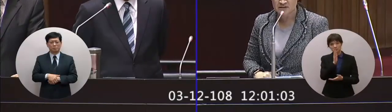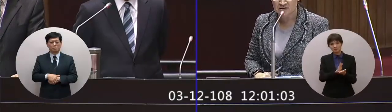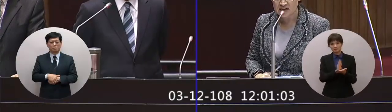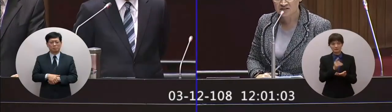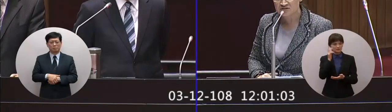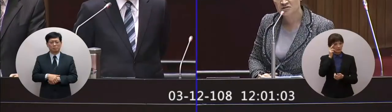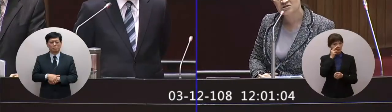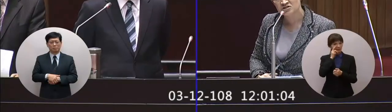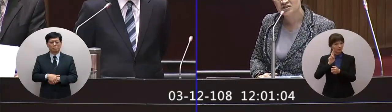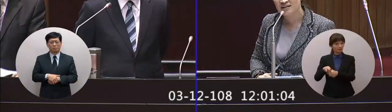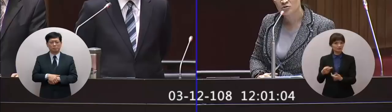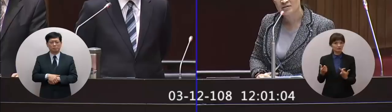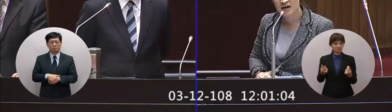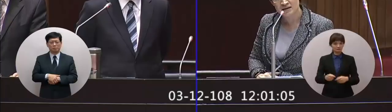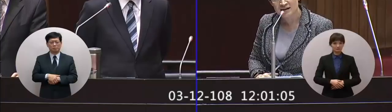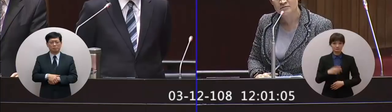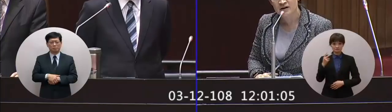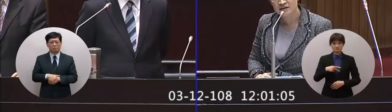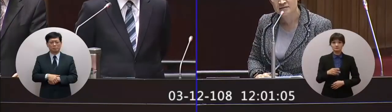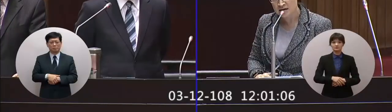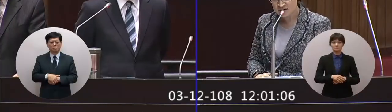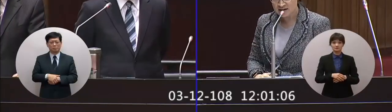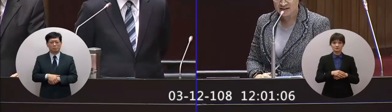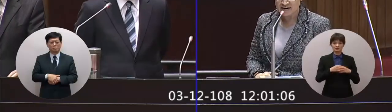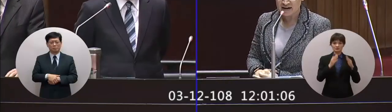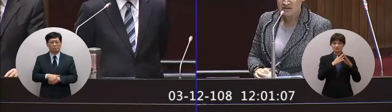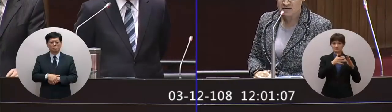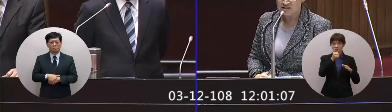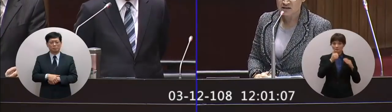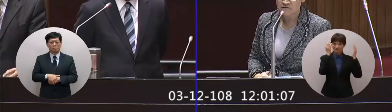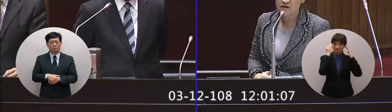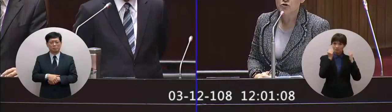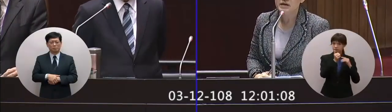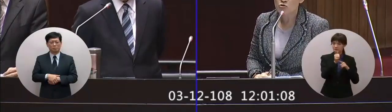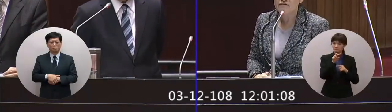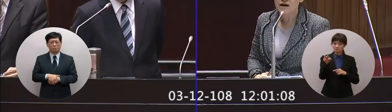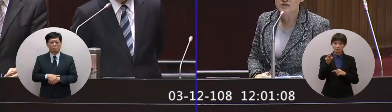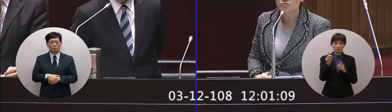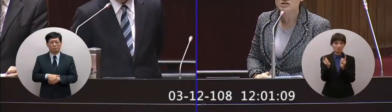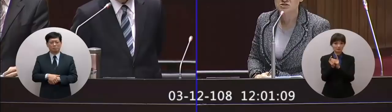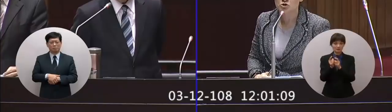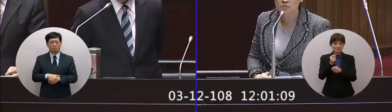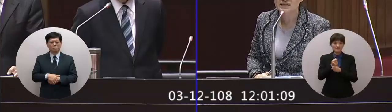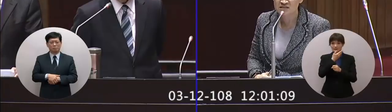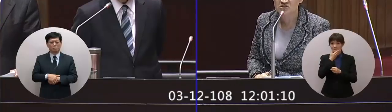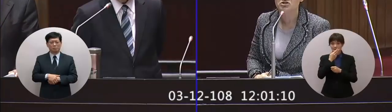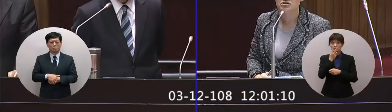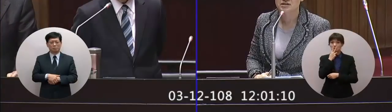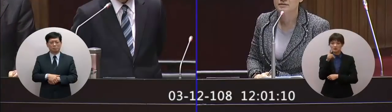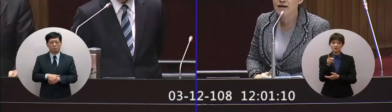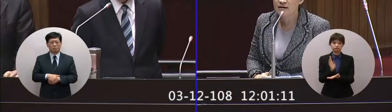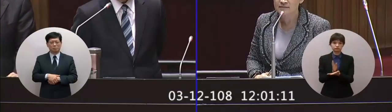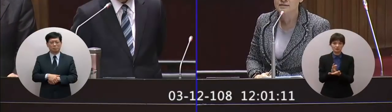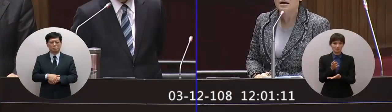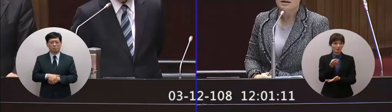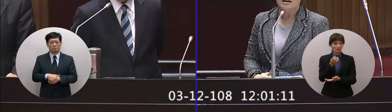看到我们第二大城市的市长对玛利亚的发言，也引来这个菲律宾官方认为这是充满歧视